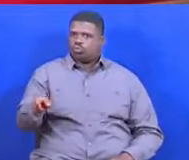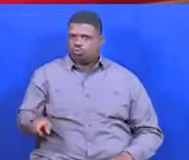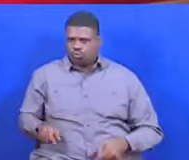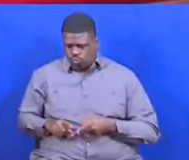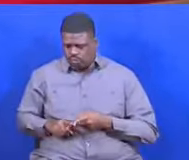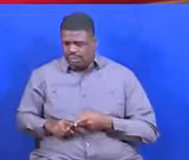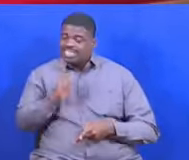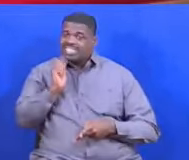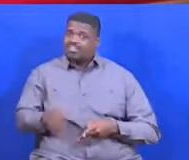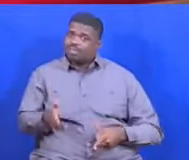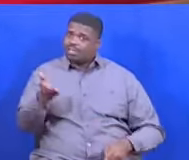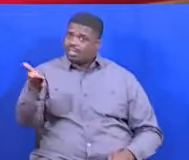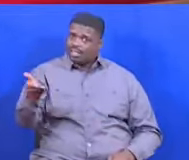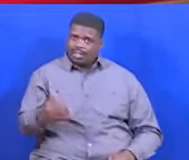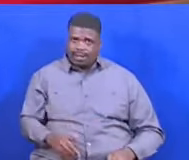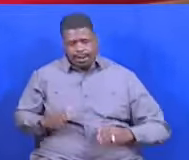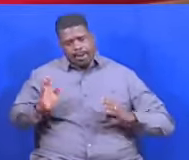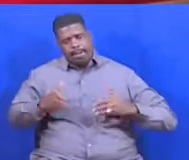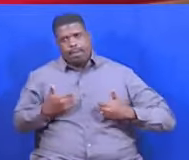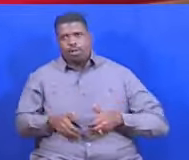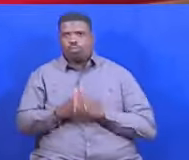Spika, napenda